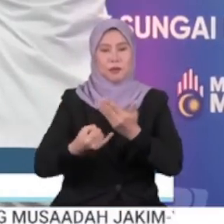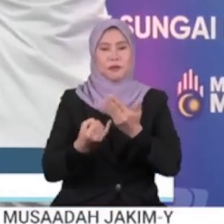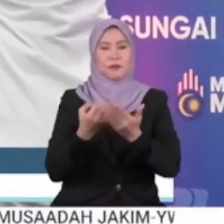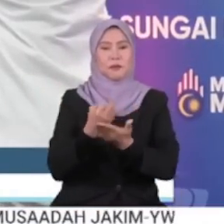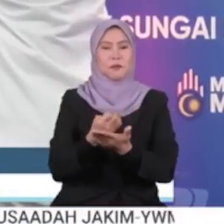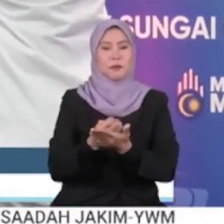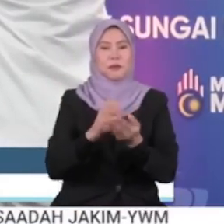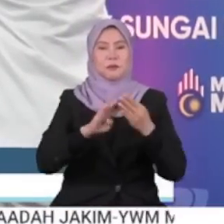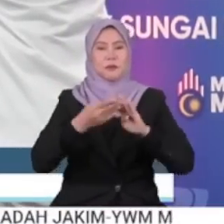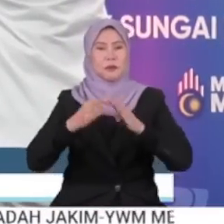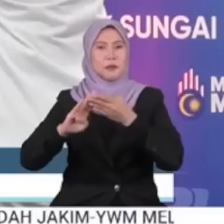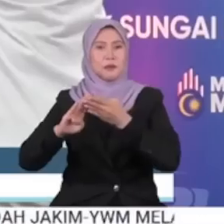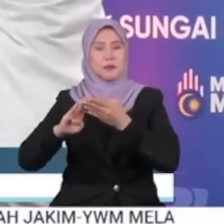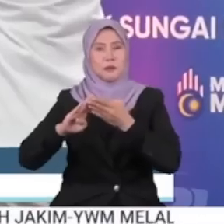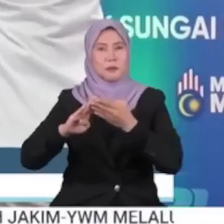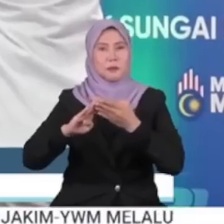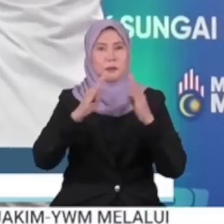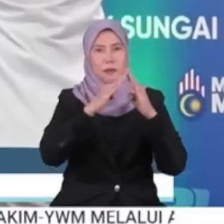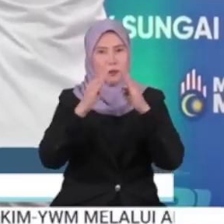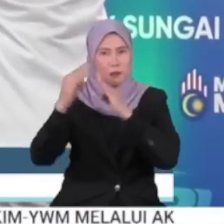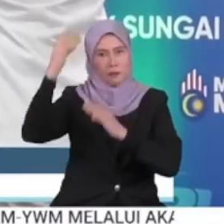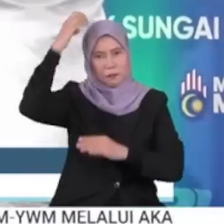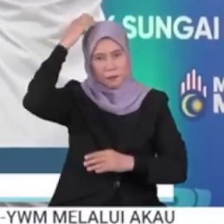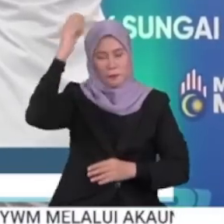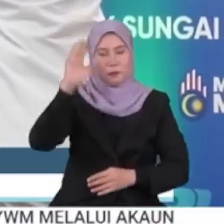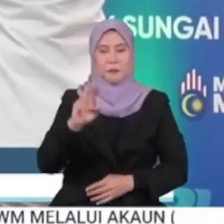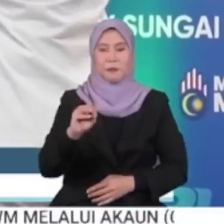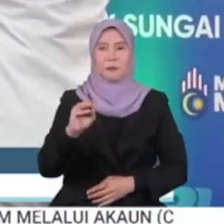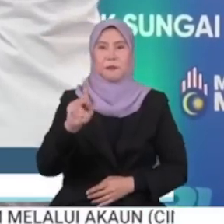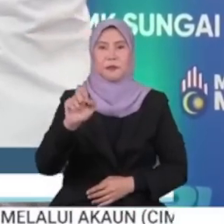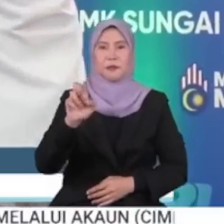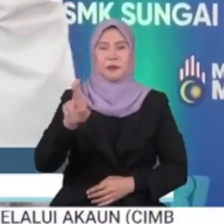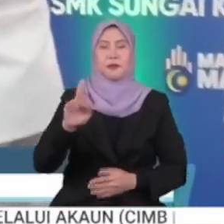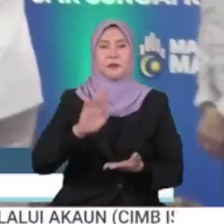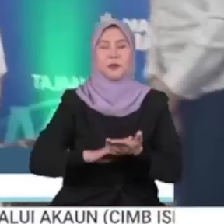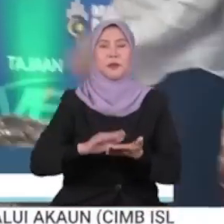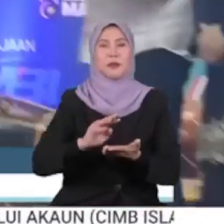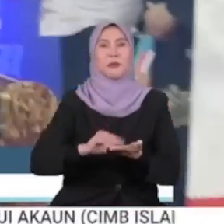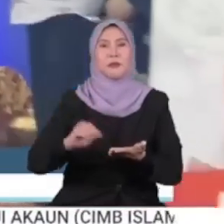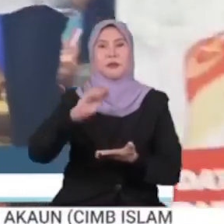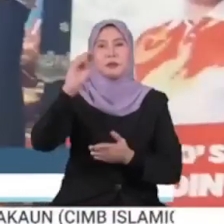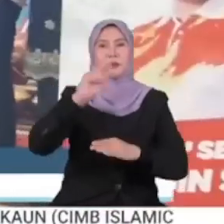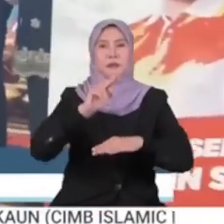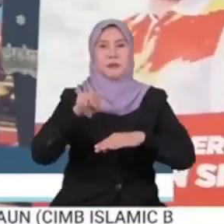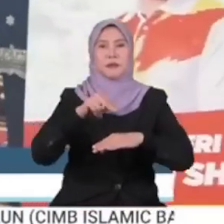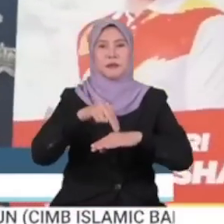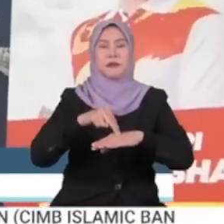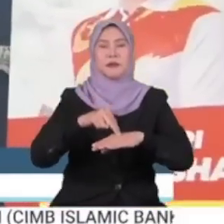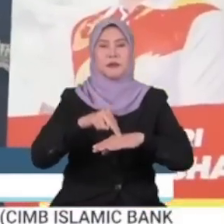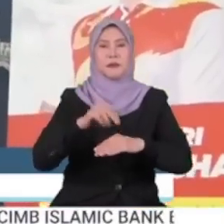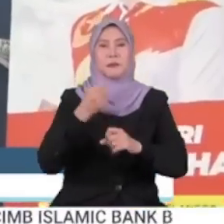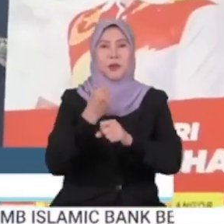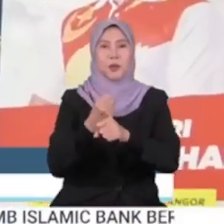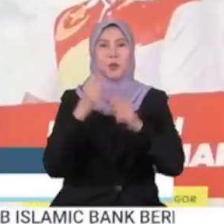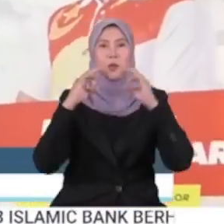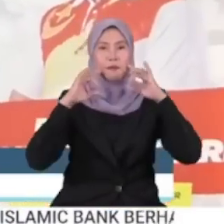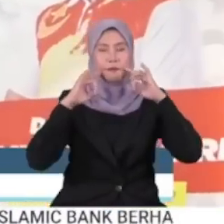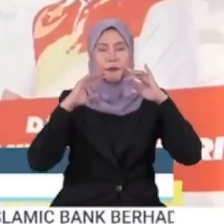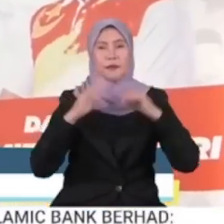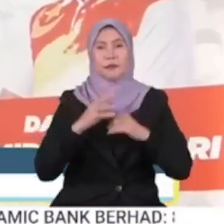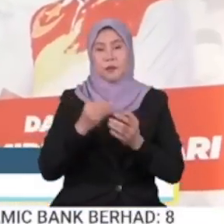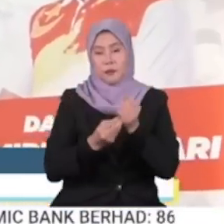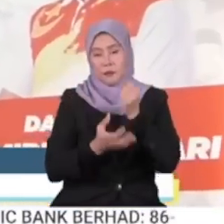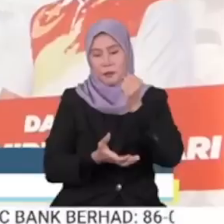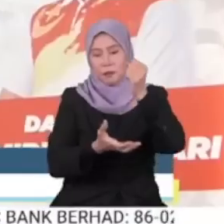mobilisasi ekonomi komuniti bandar Selangor Mekar 2023 di Sekolah Menengah Kebangsaan Sungai Kertas Batu Kif. Kerajaan negeri turut